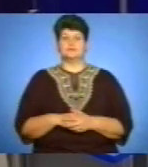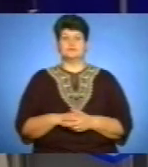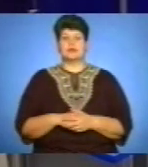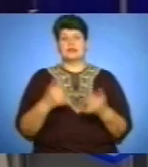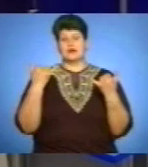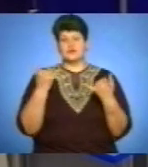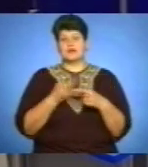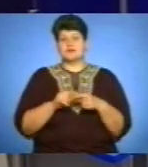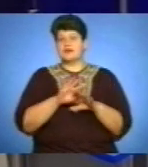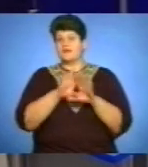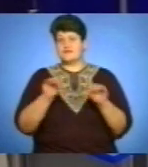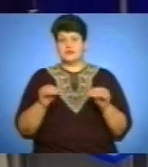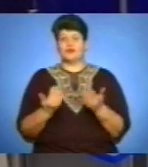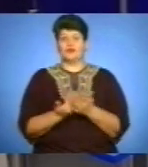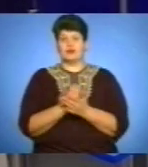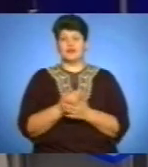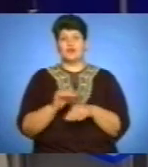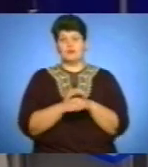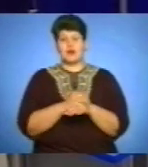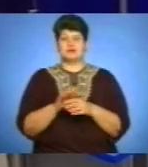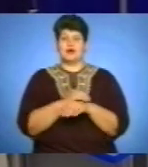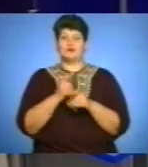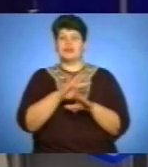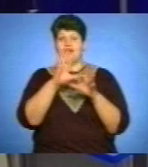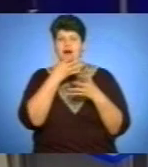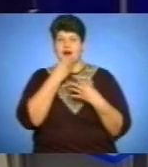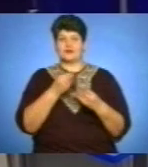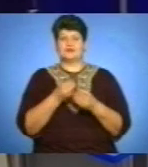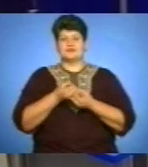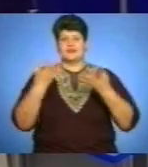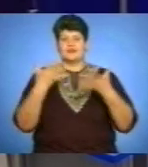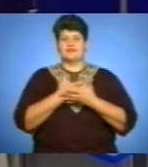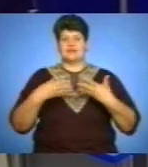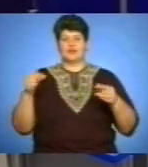На сьогодні це всі новини. Добра, злагоди і гарного, світлого, весняного настрою